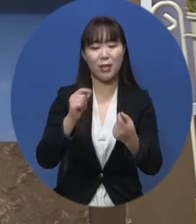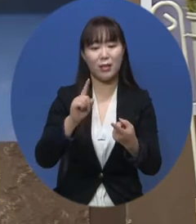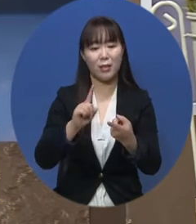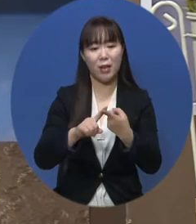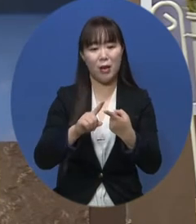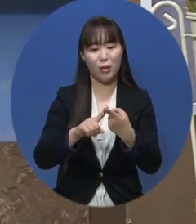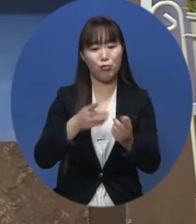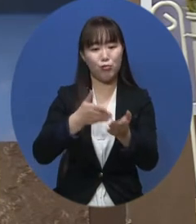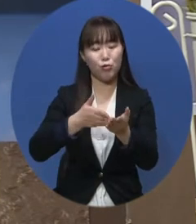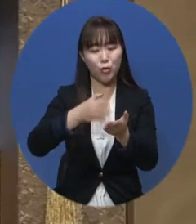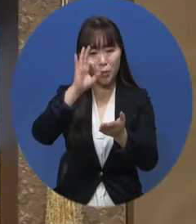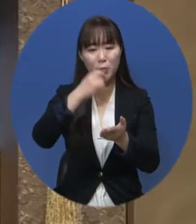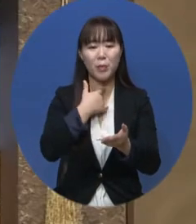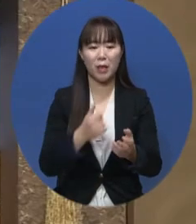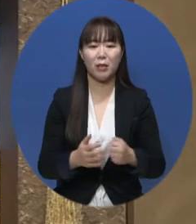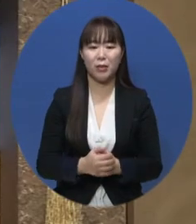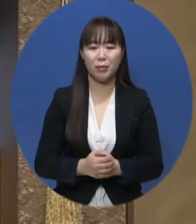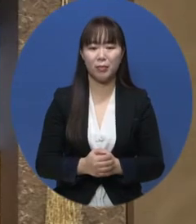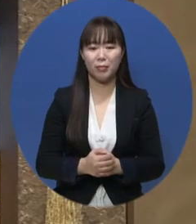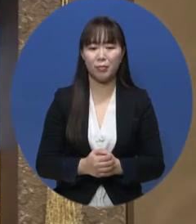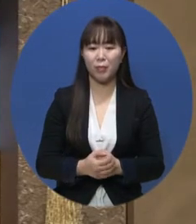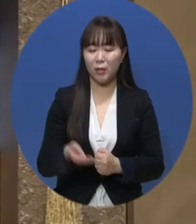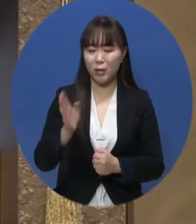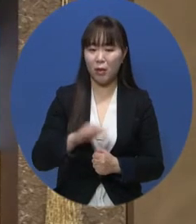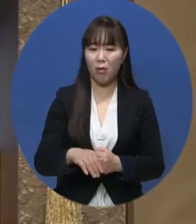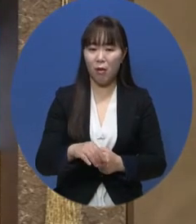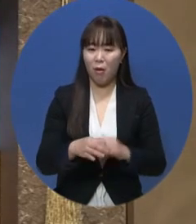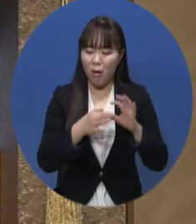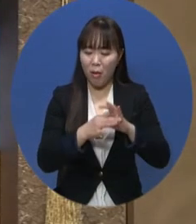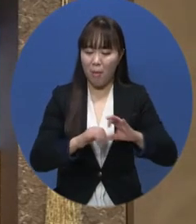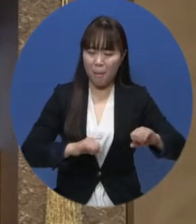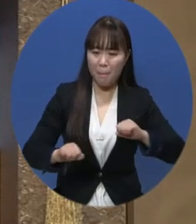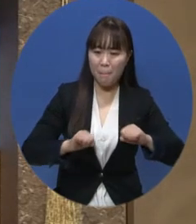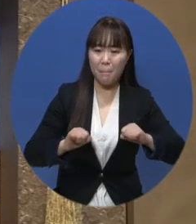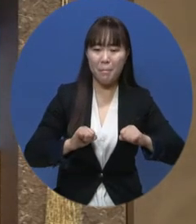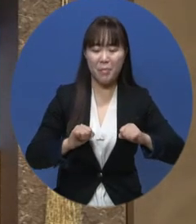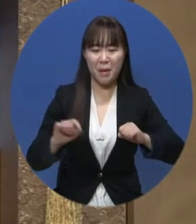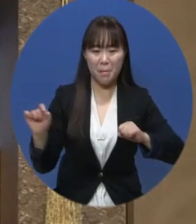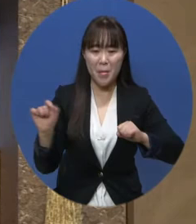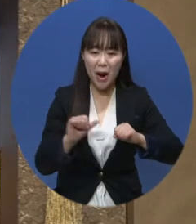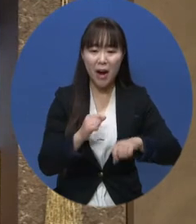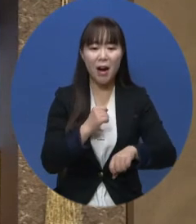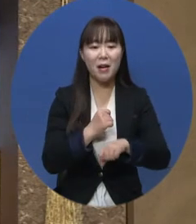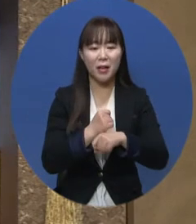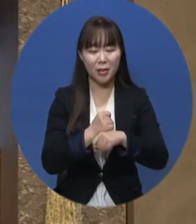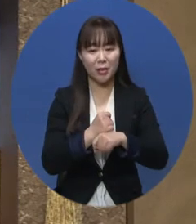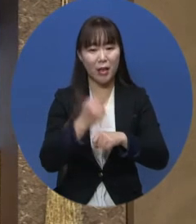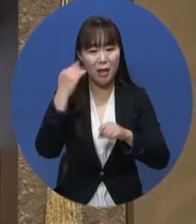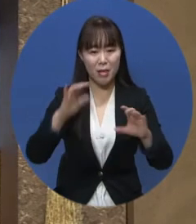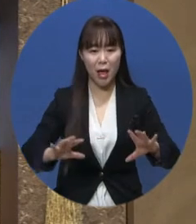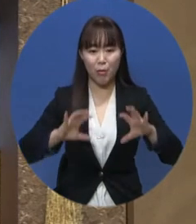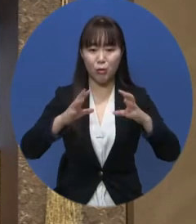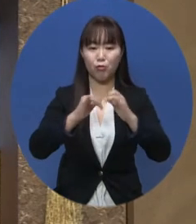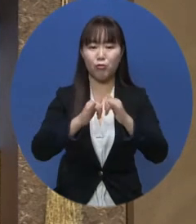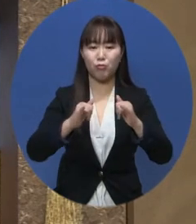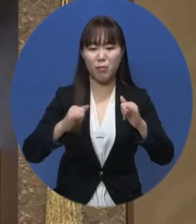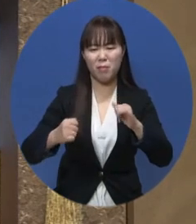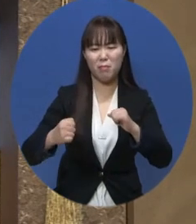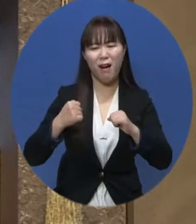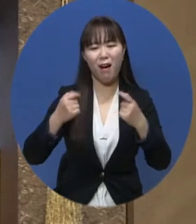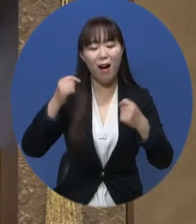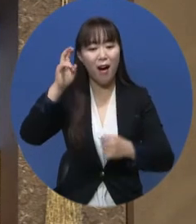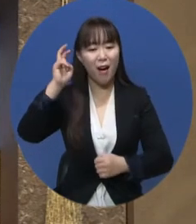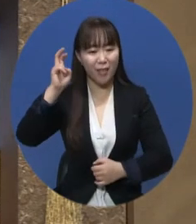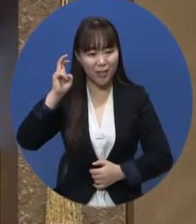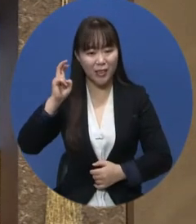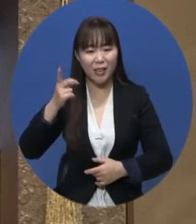적이 네. 있었거든요. 그래도 계속 발빠르게 대응하면서 네. 우리 대한민국 국민의 저력이 아닌가